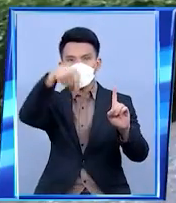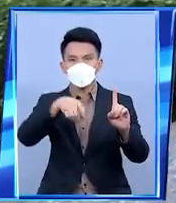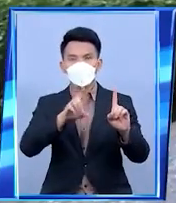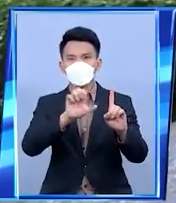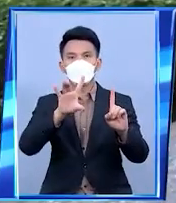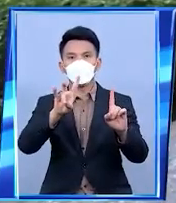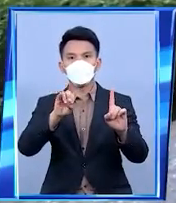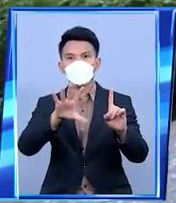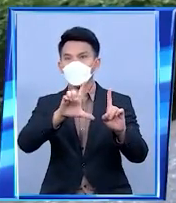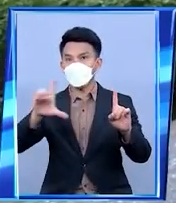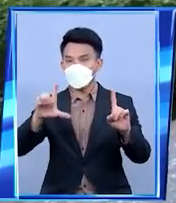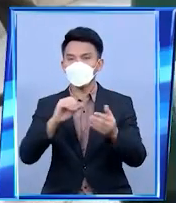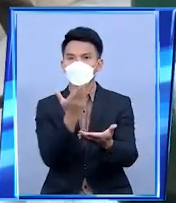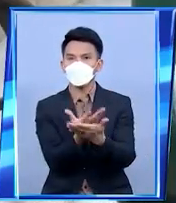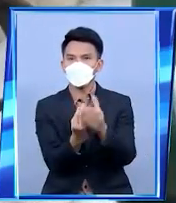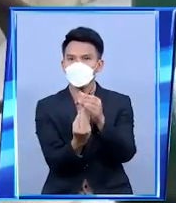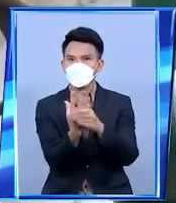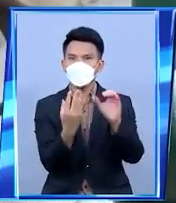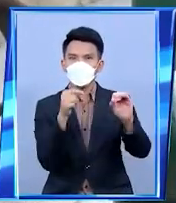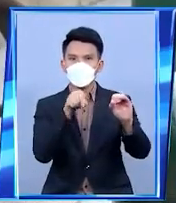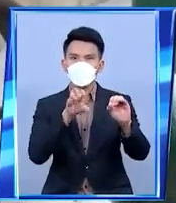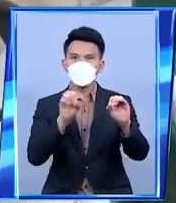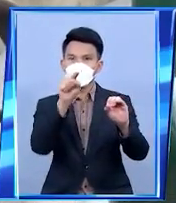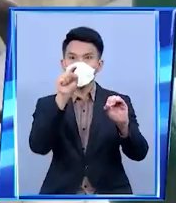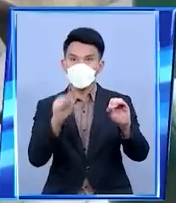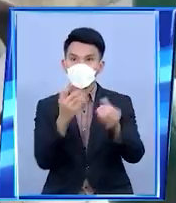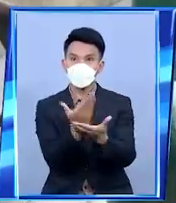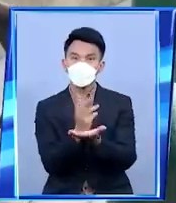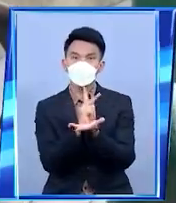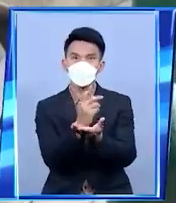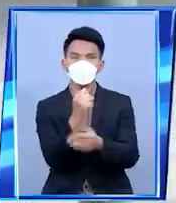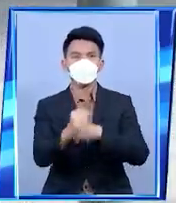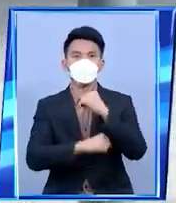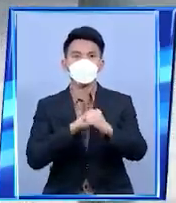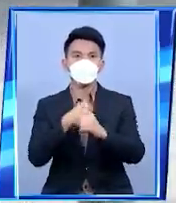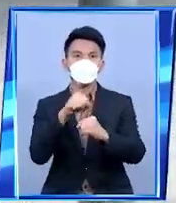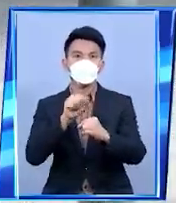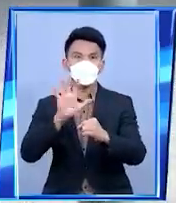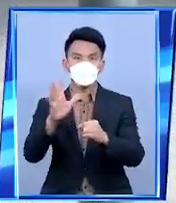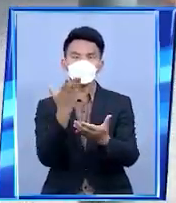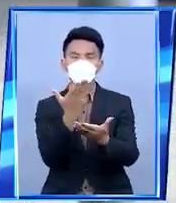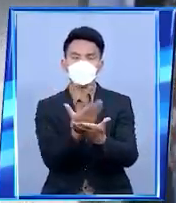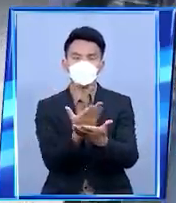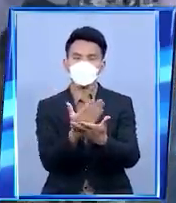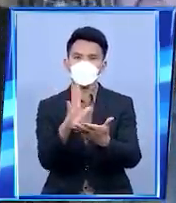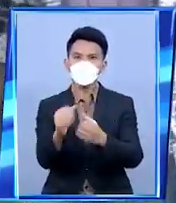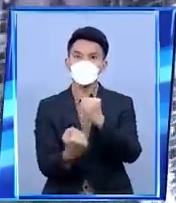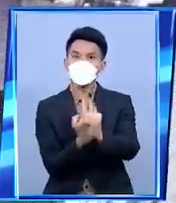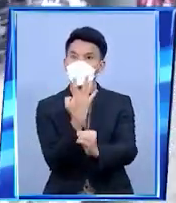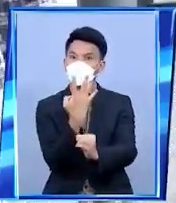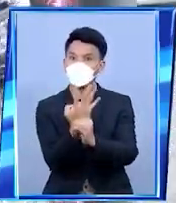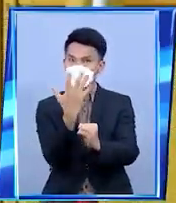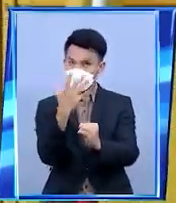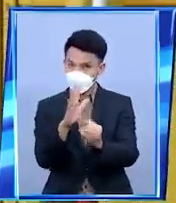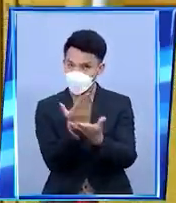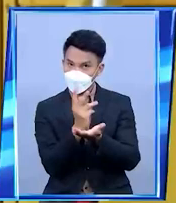13,175 ล้านบาทอัตราดอกเบี้ย 0.01% อายุเงินกู้15ปีกรอบเงินต้น4ปีที่ผ่านมารัฐบาลญี่ปุ่นได้ให้เงิน